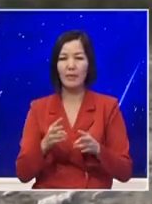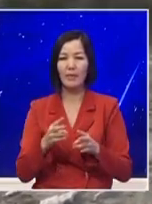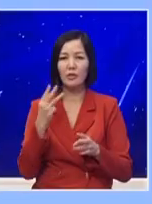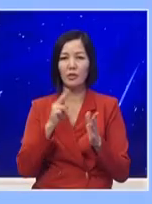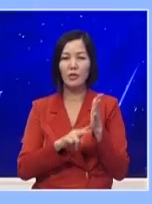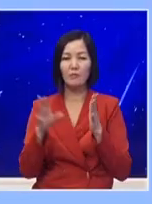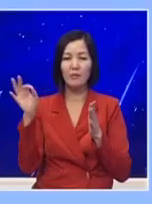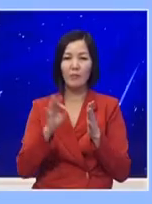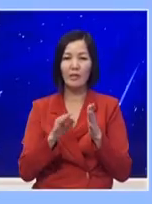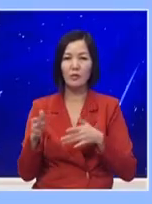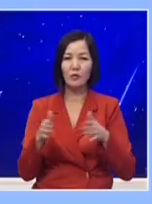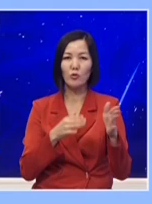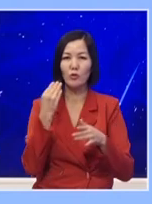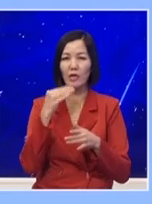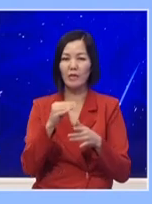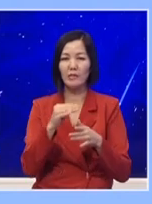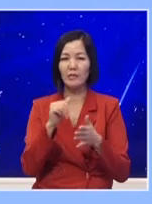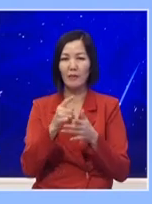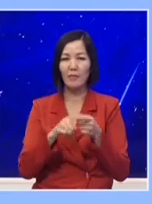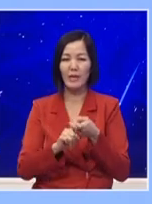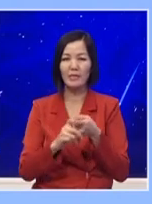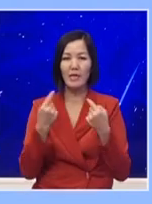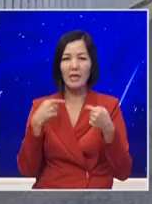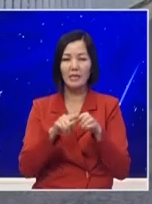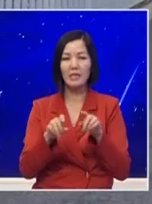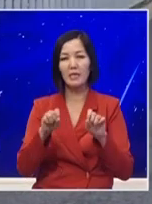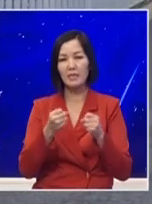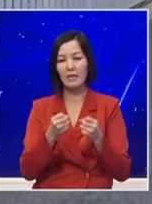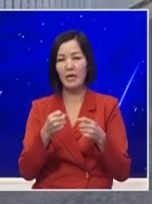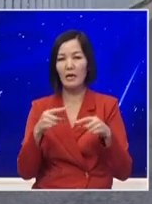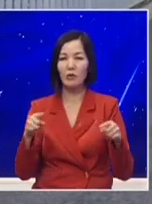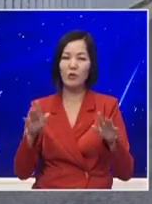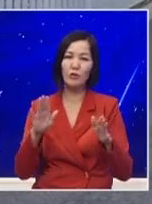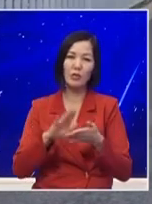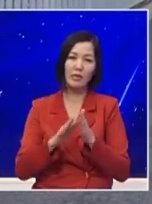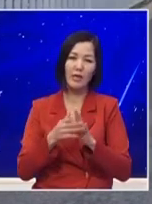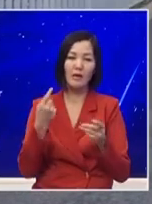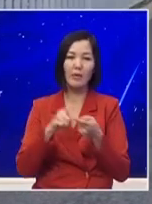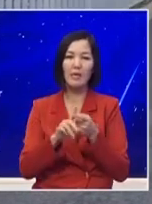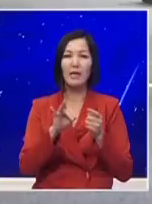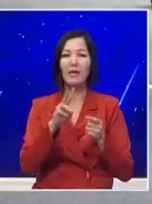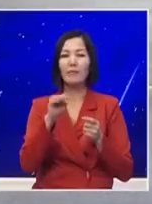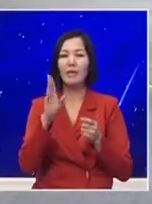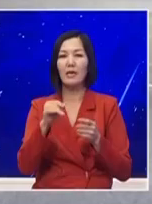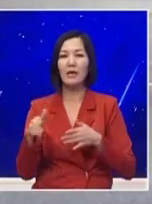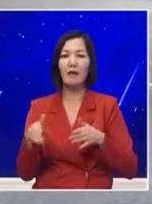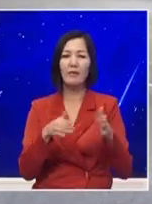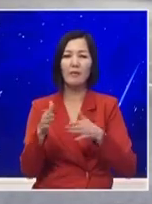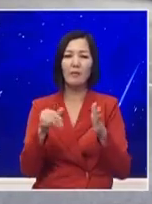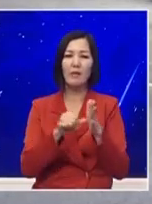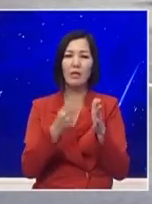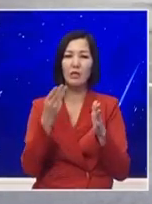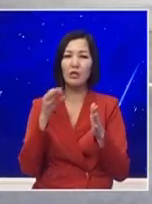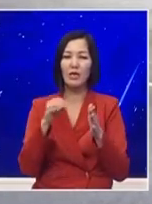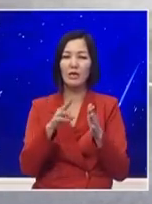сапасыздығы, белгілердің талапқа сай болмауы және техникадағы ақау сынды жағдайлардан болады. Қазір APRAP көмегімен автомобиль жолдарының 6